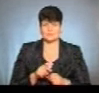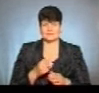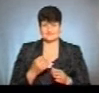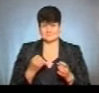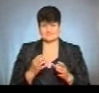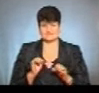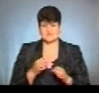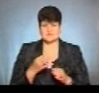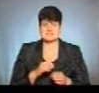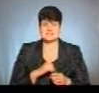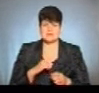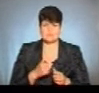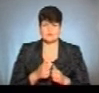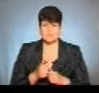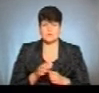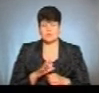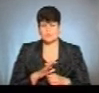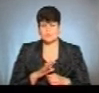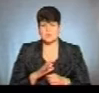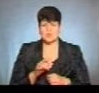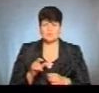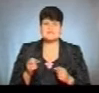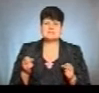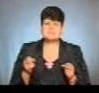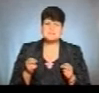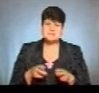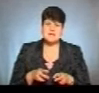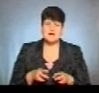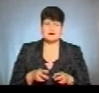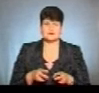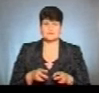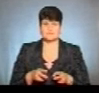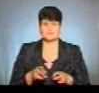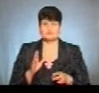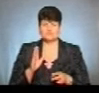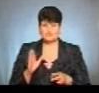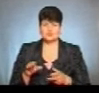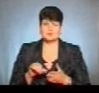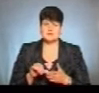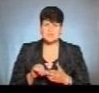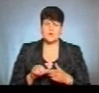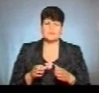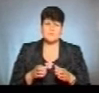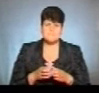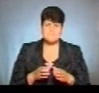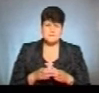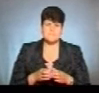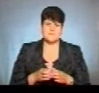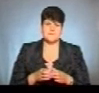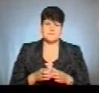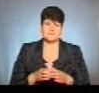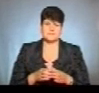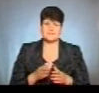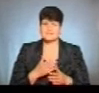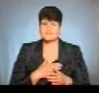сказати, що це самовисуванці, бо інколи люди спеціально, будучи представником певної політичної сили,